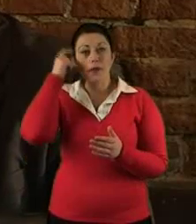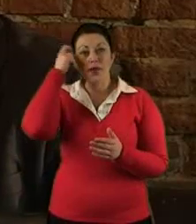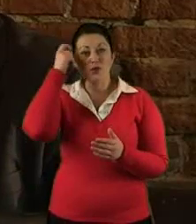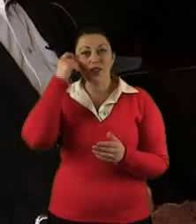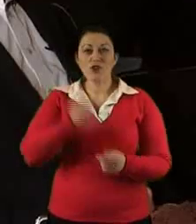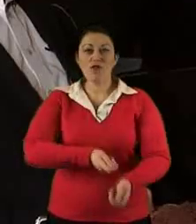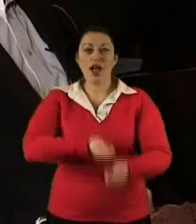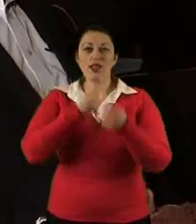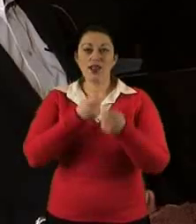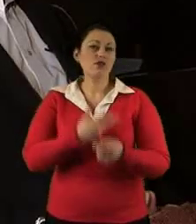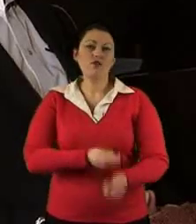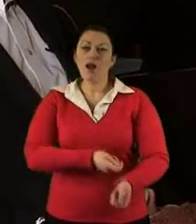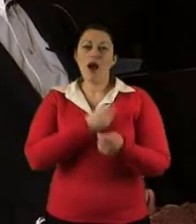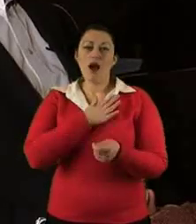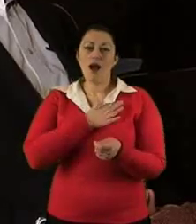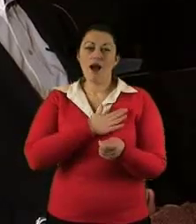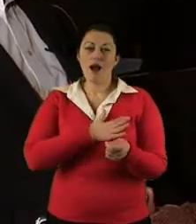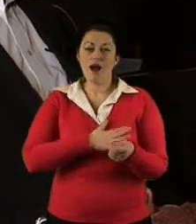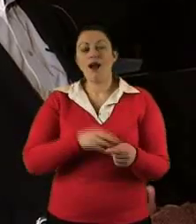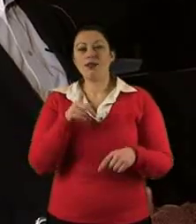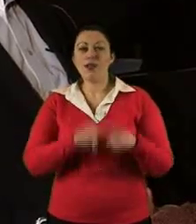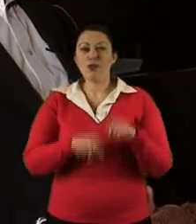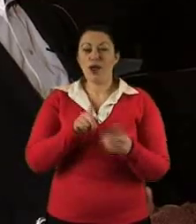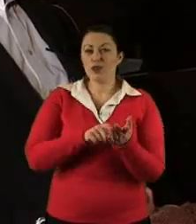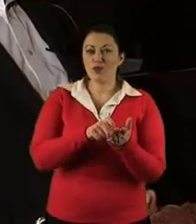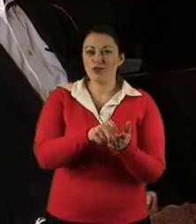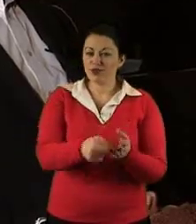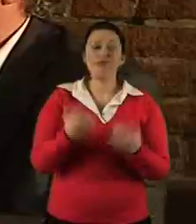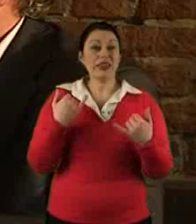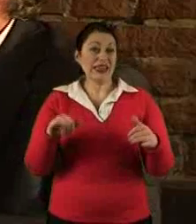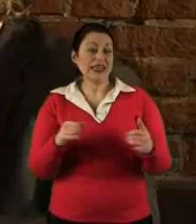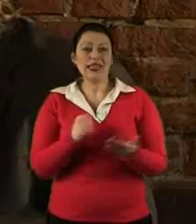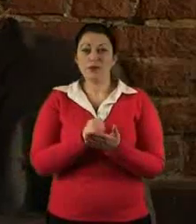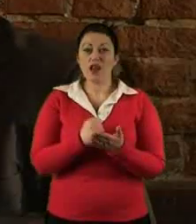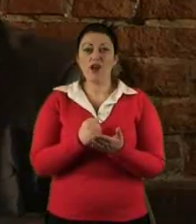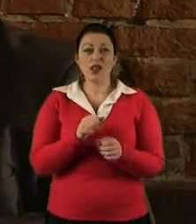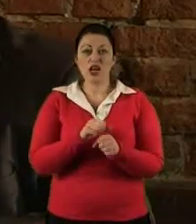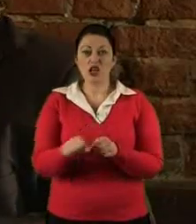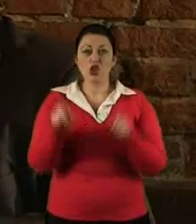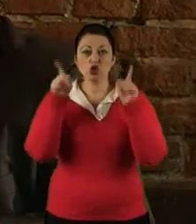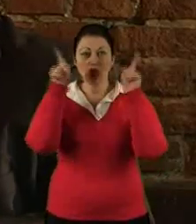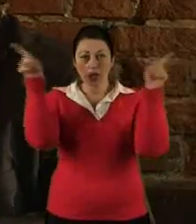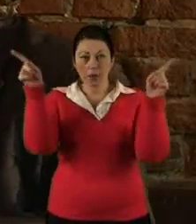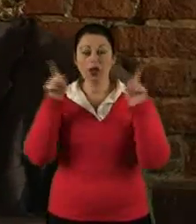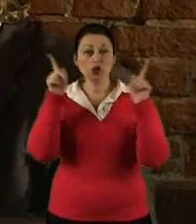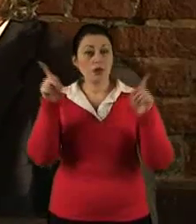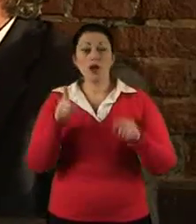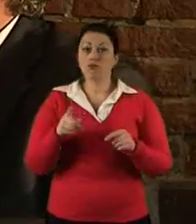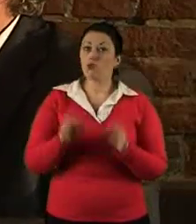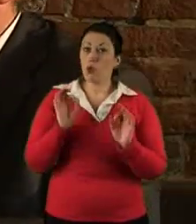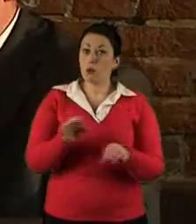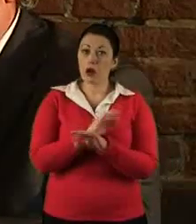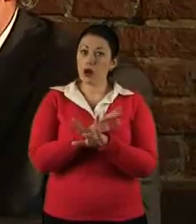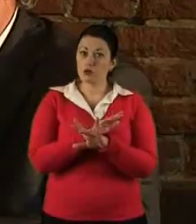o wędkarzach. Oni mogą być także rynkiem zbytu przecież. Inna sprawa chyba trochę ze ślimakami, bo one